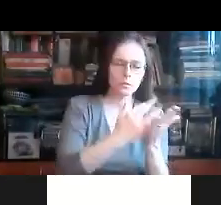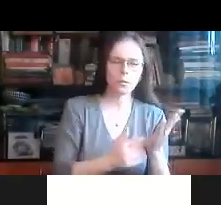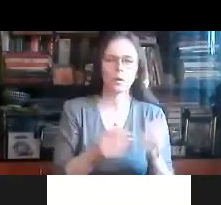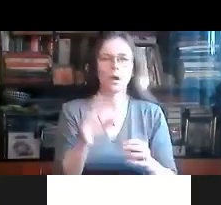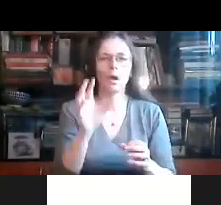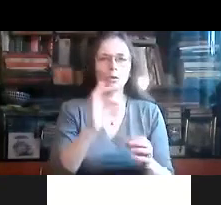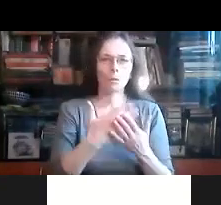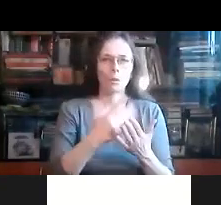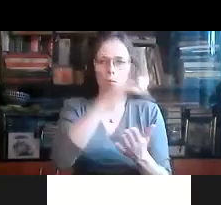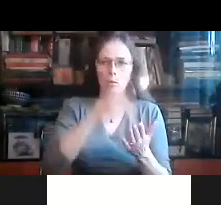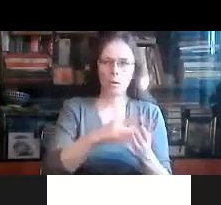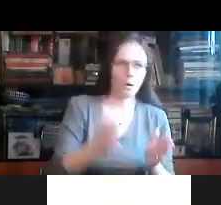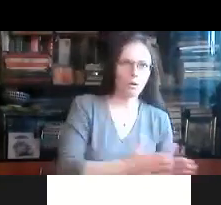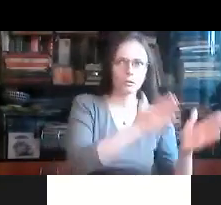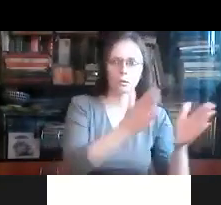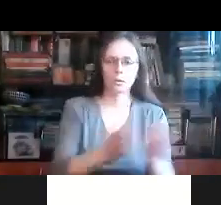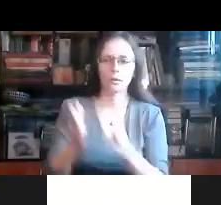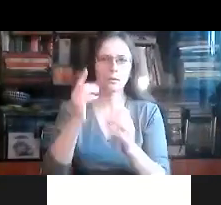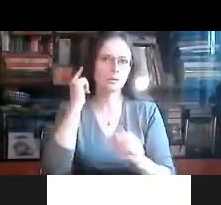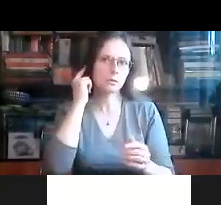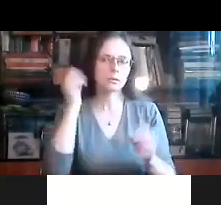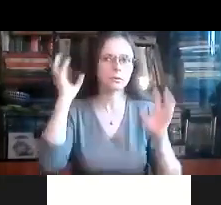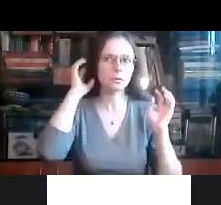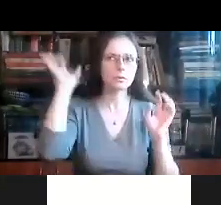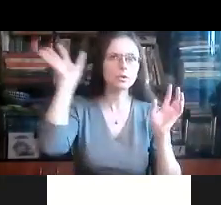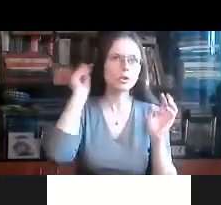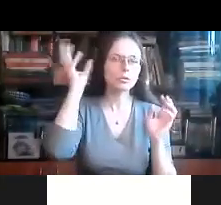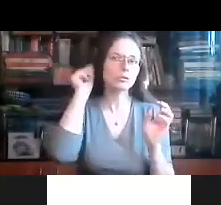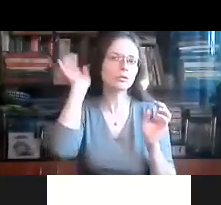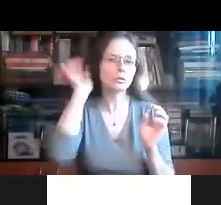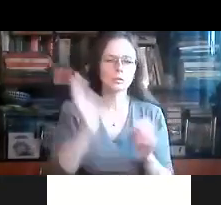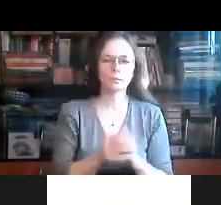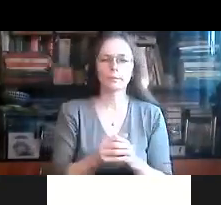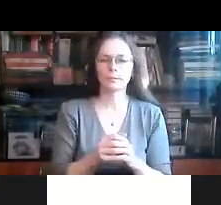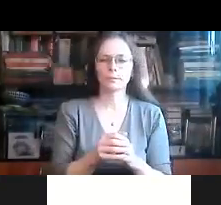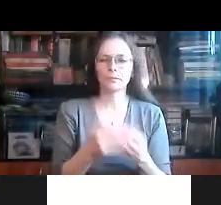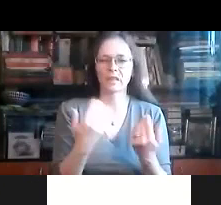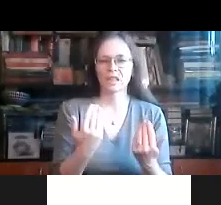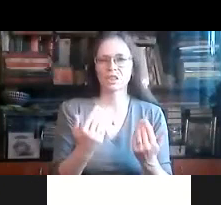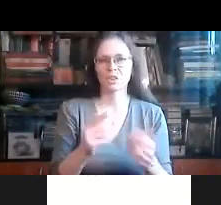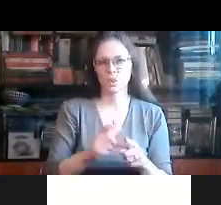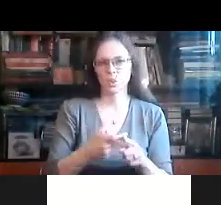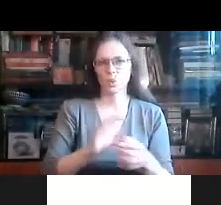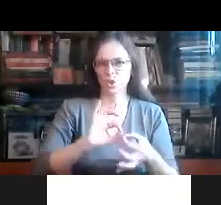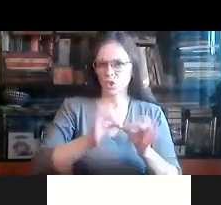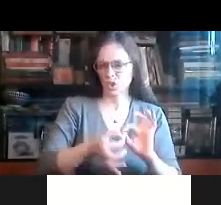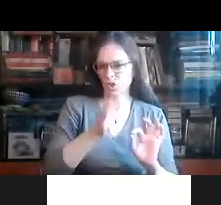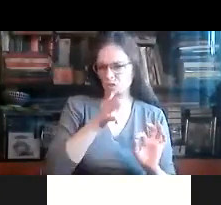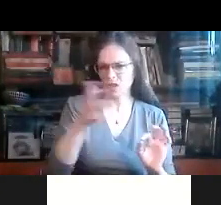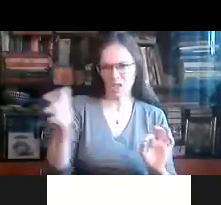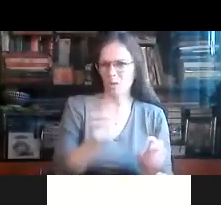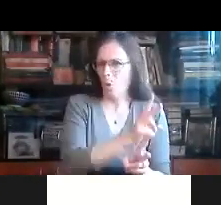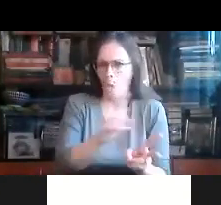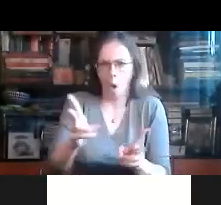слышала просто такой отзыв, что сейчас настолько тяжелое время, никому не легко, кому-то вообще не легко, и